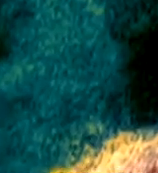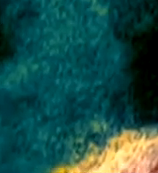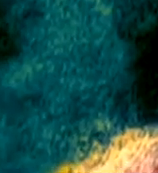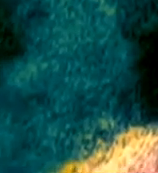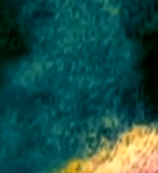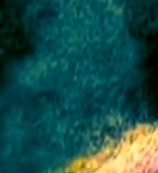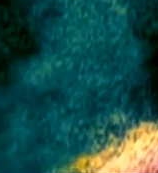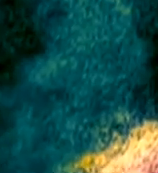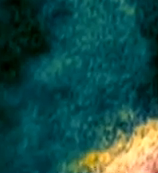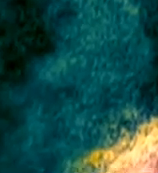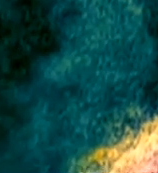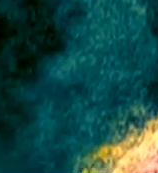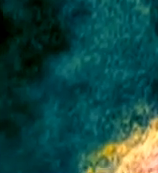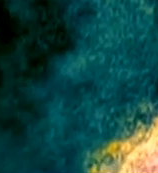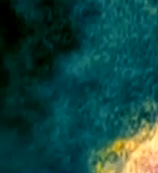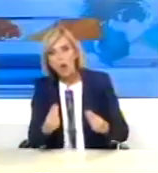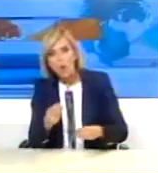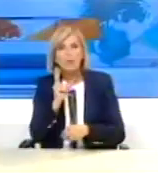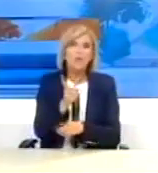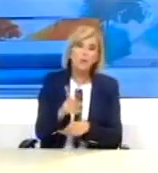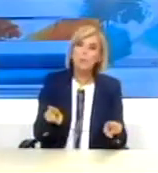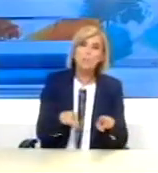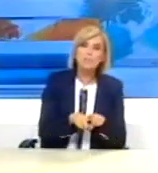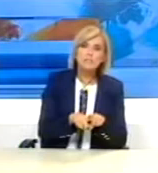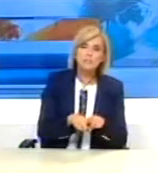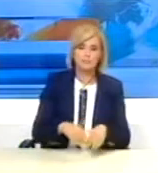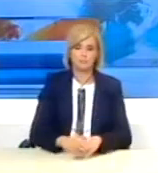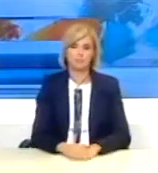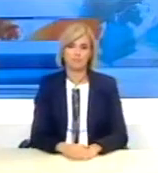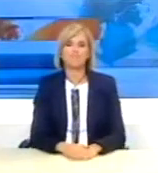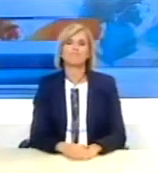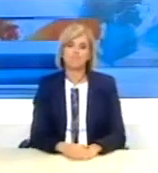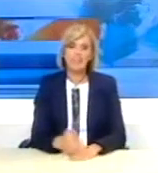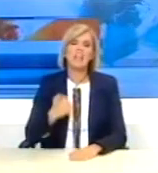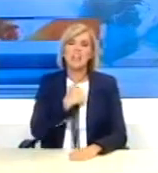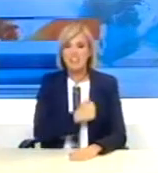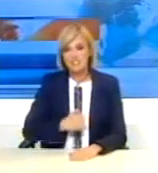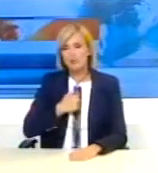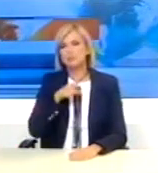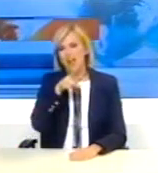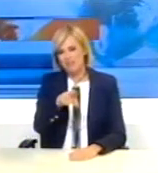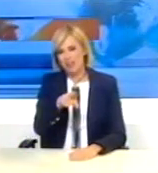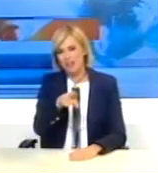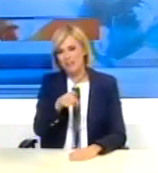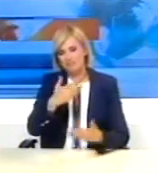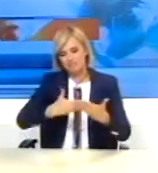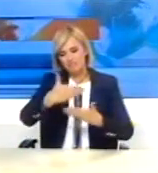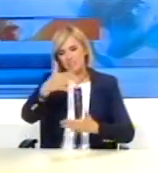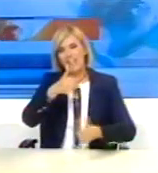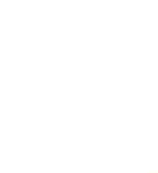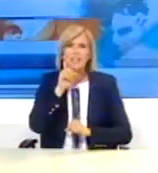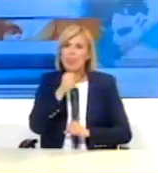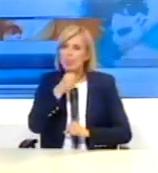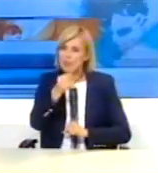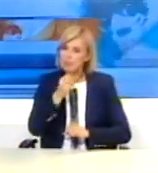να έχει προστατευτική δράση έναντι του κορονοϊού. Σε κάτι τέτοια δημοσιεύματα, ξέρετε, αναφέρομαι καμιά φορά όταν μιλάω για fake